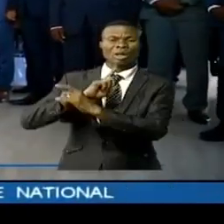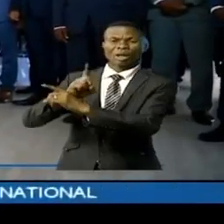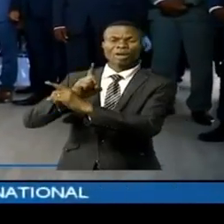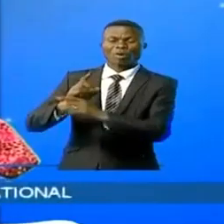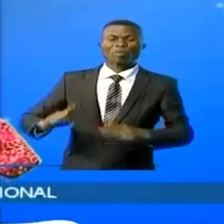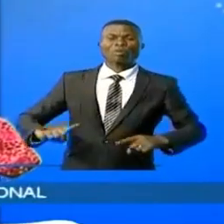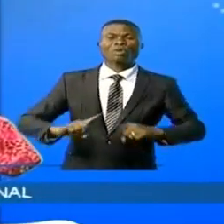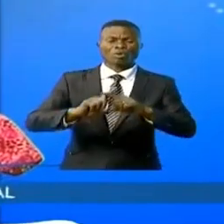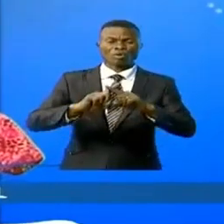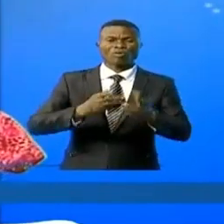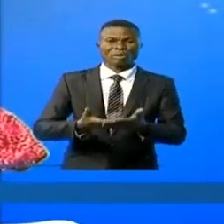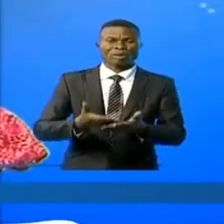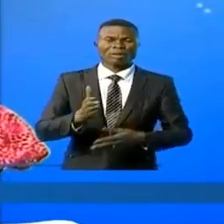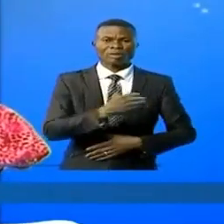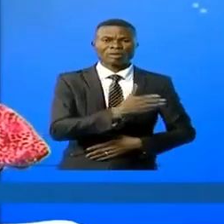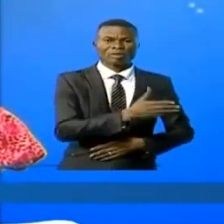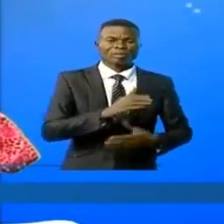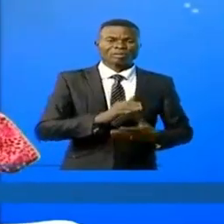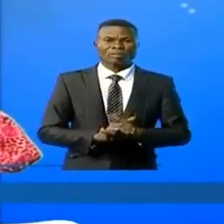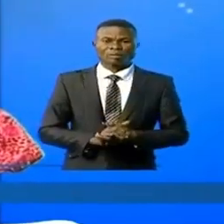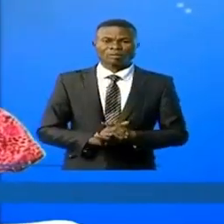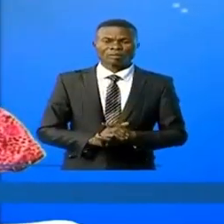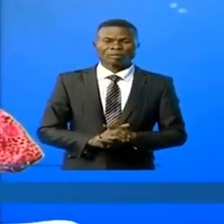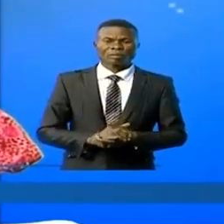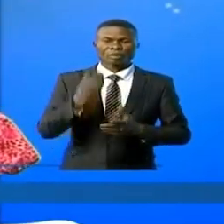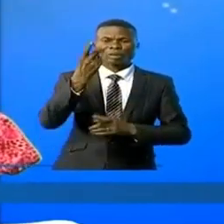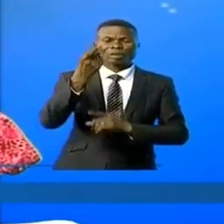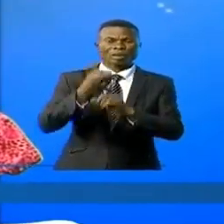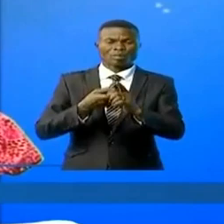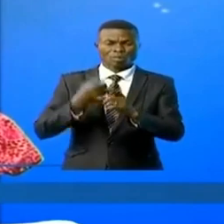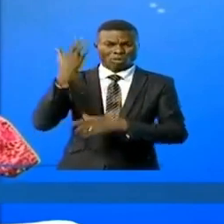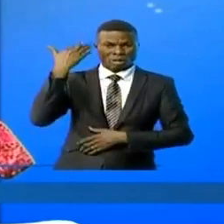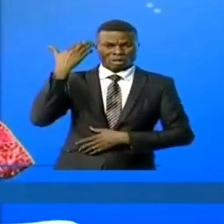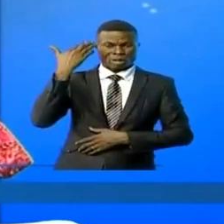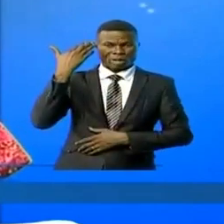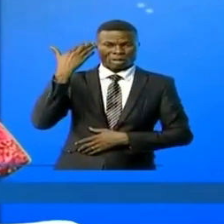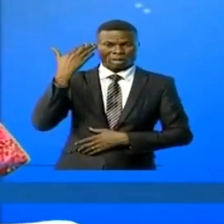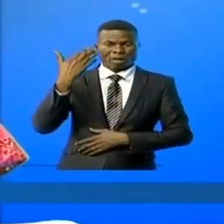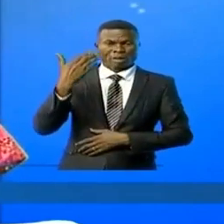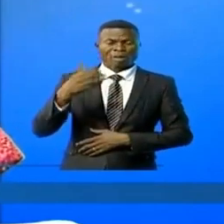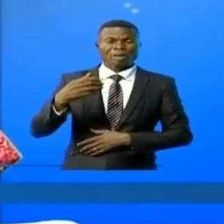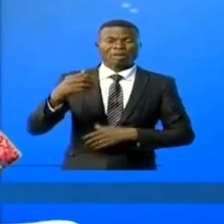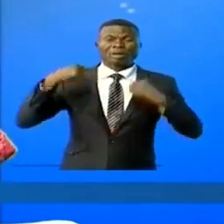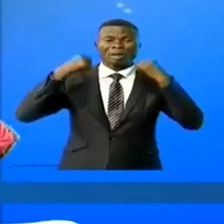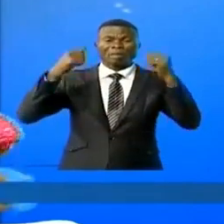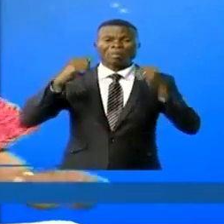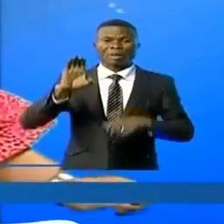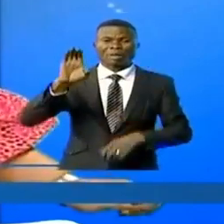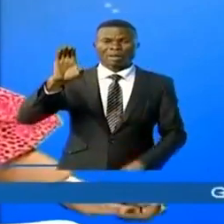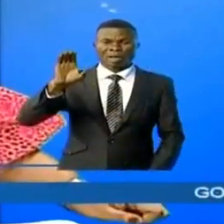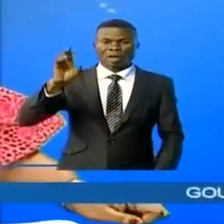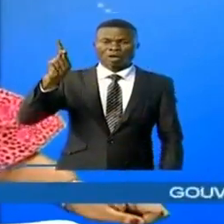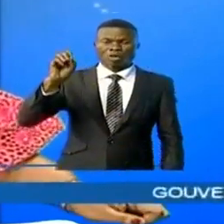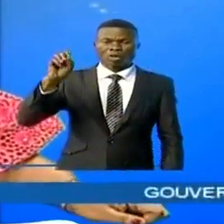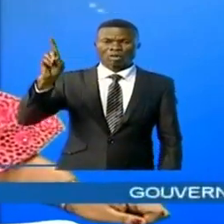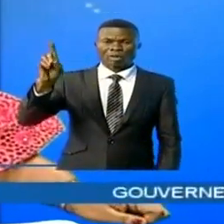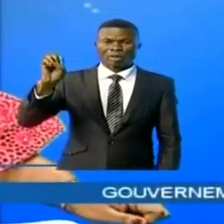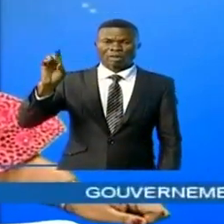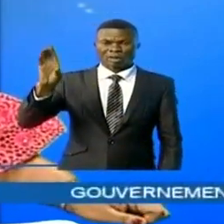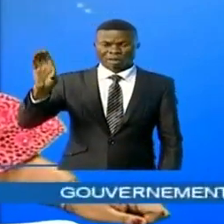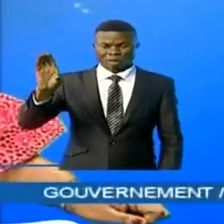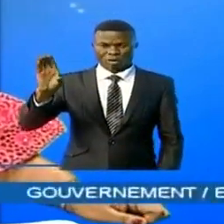contenus après près de deux mois passés entre les mains des miliciens codeco lewy membres de la task force